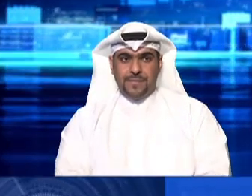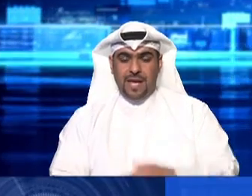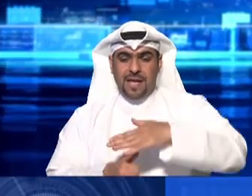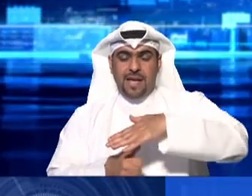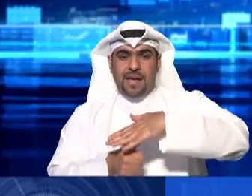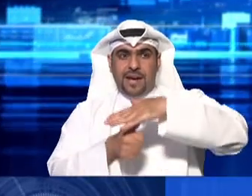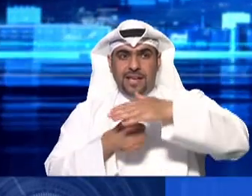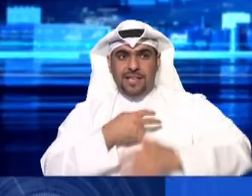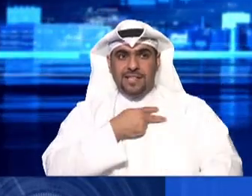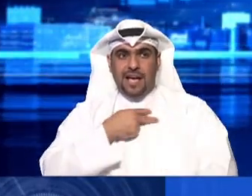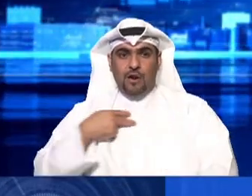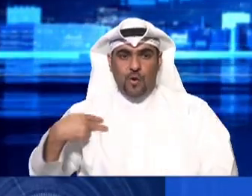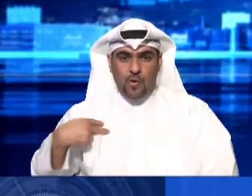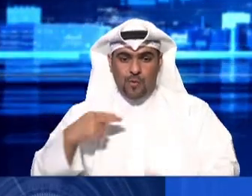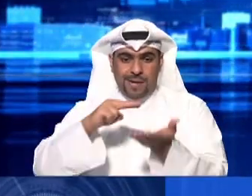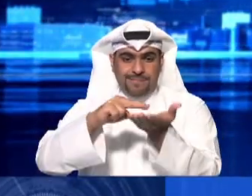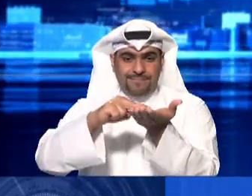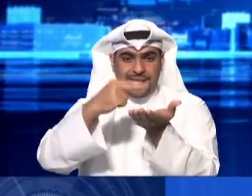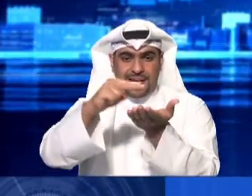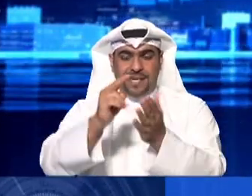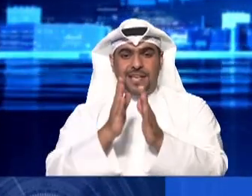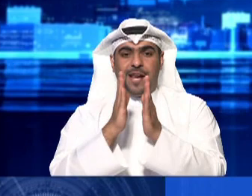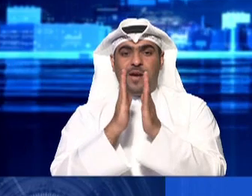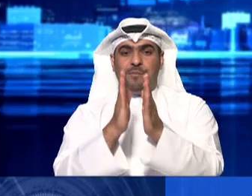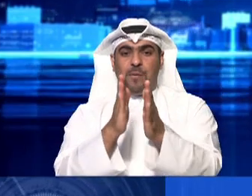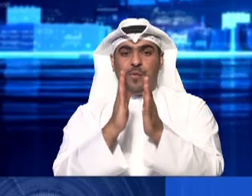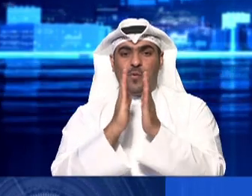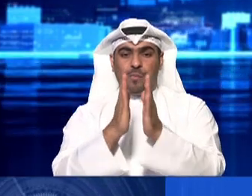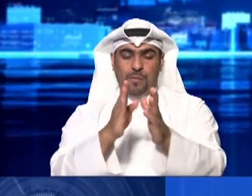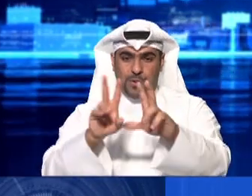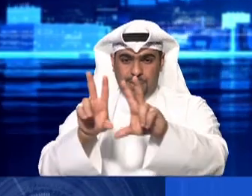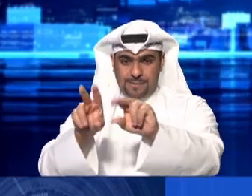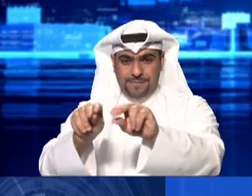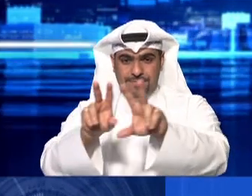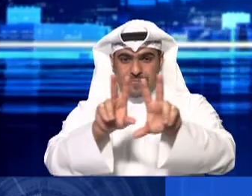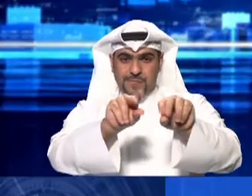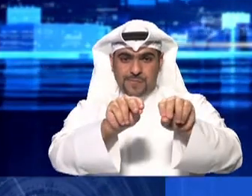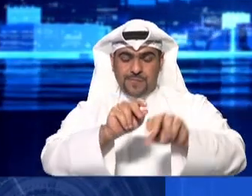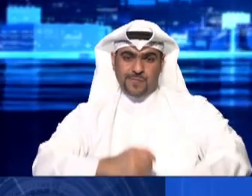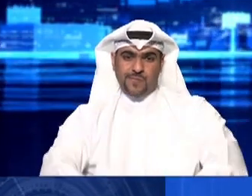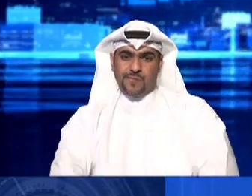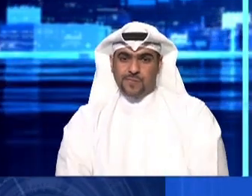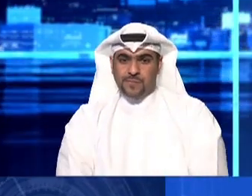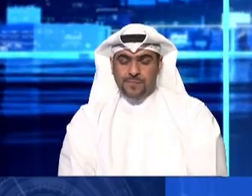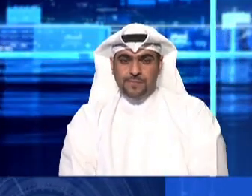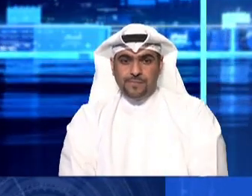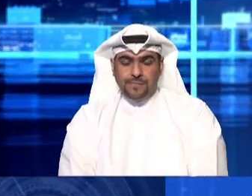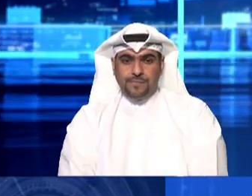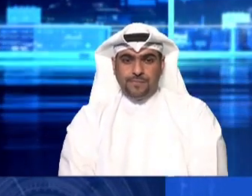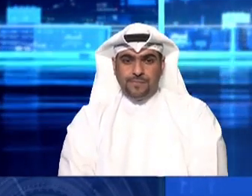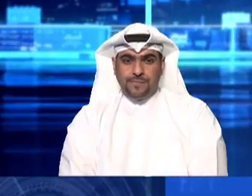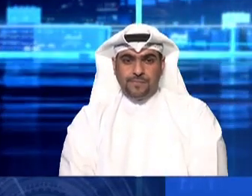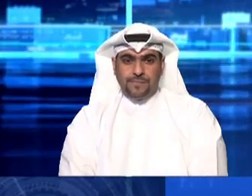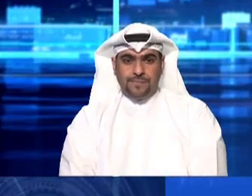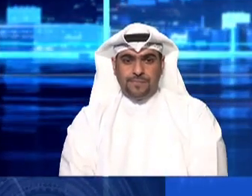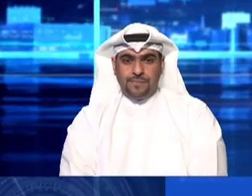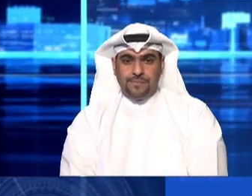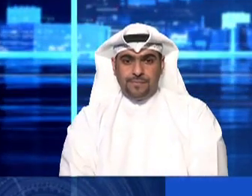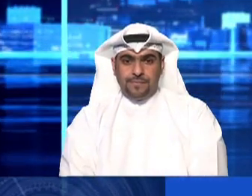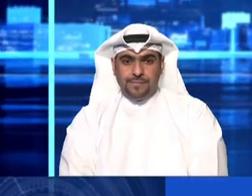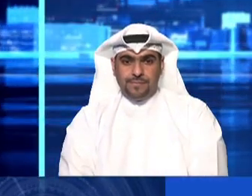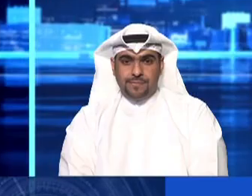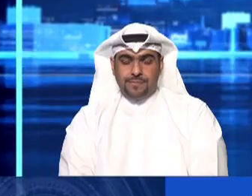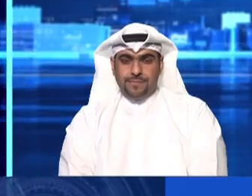كما بعث سمو الشيخ صباح خالد الحمد الصباح رئيس مجلس الوزراء حفظه الله ببرقية تهنئة مماثلة.